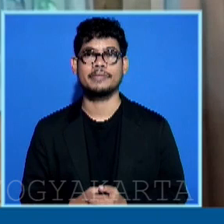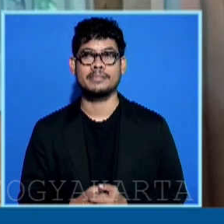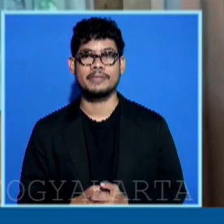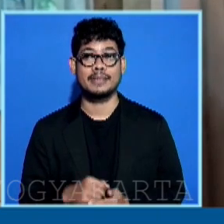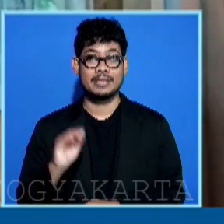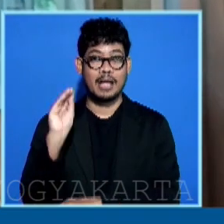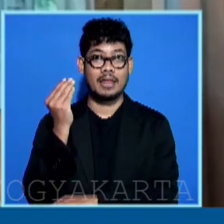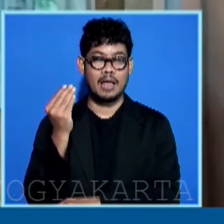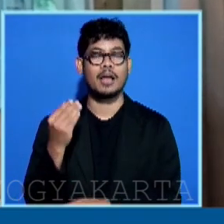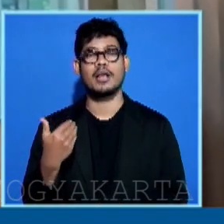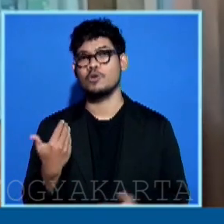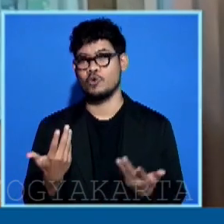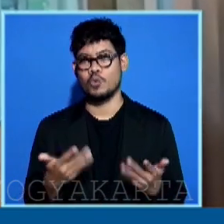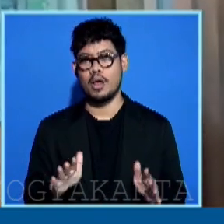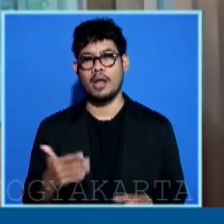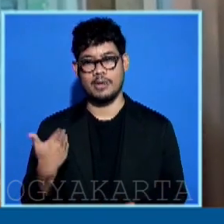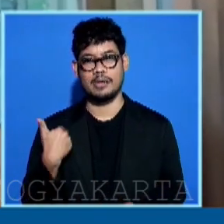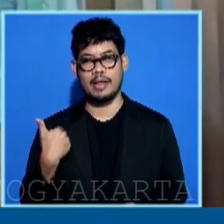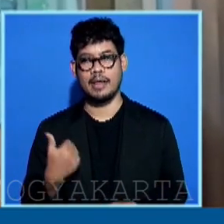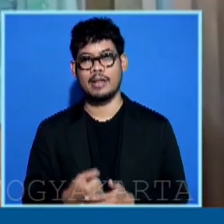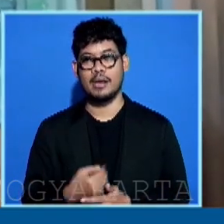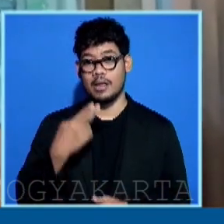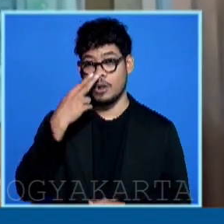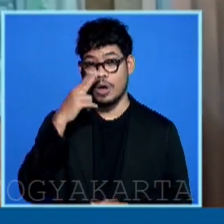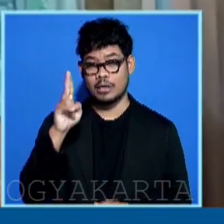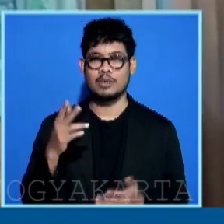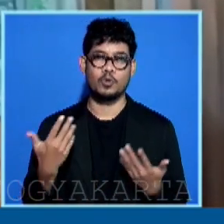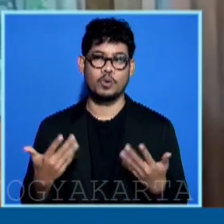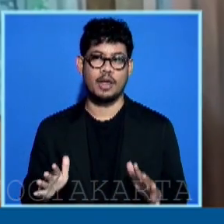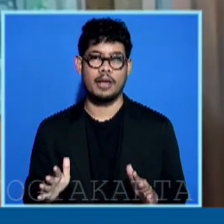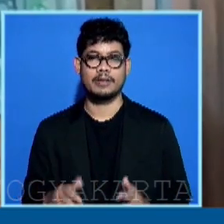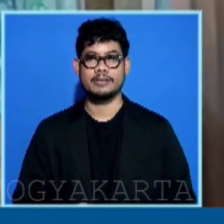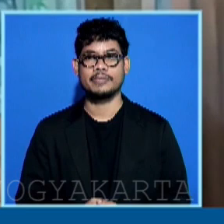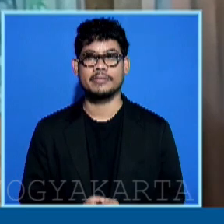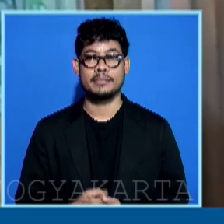sekitar ada 10 titikgiata kas